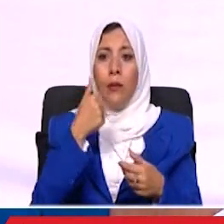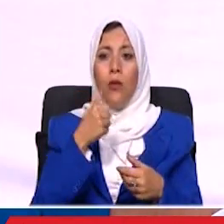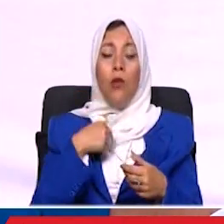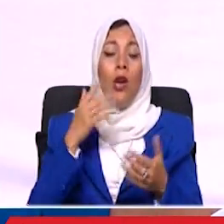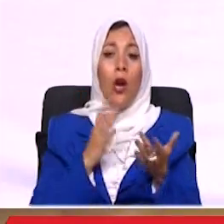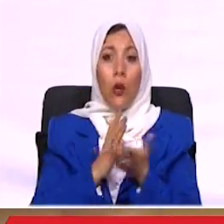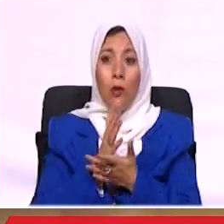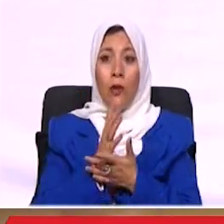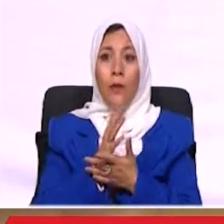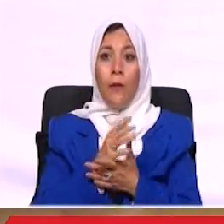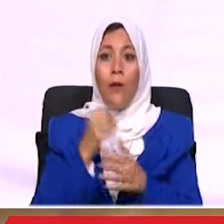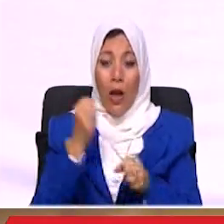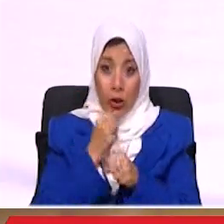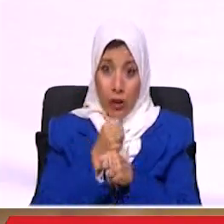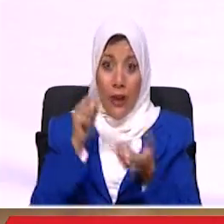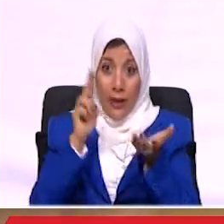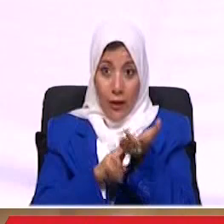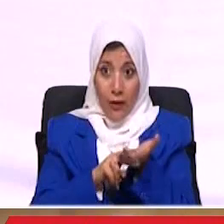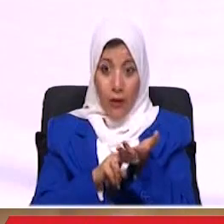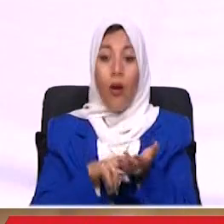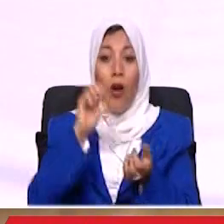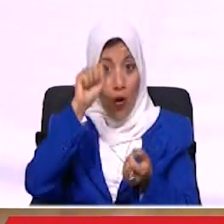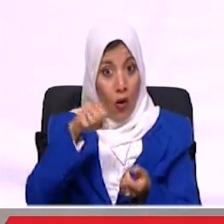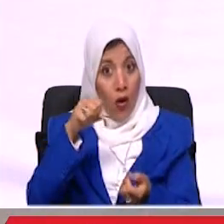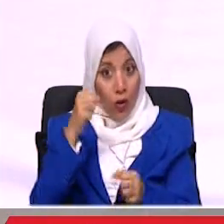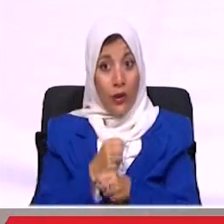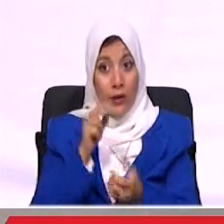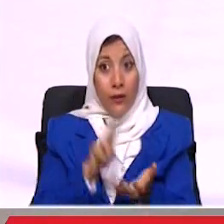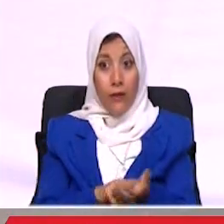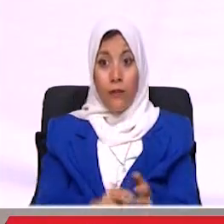جميل، ودايما بحب لا رمضان تشتغل معاه تاني؟ اشتغل معاه تاني طبعا.